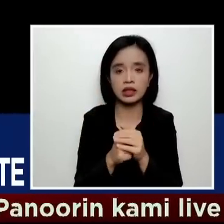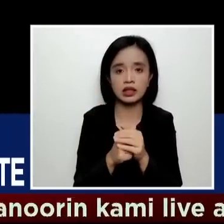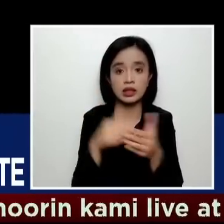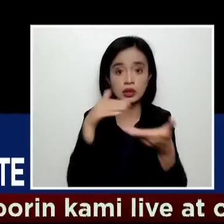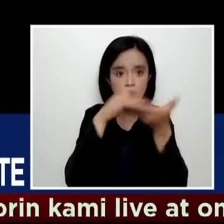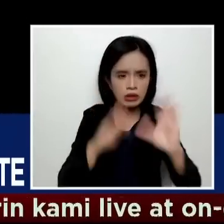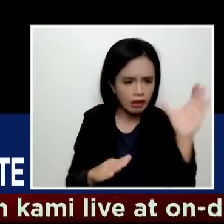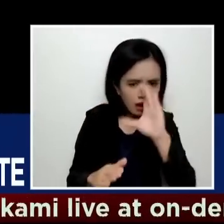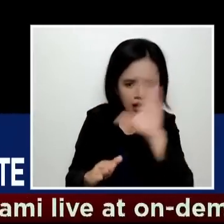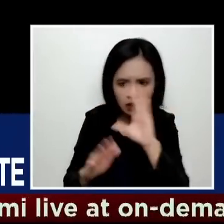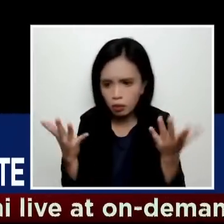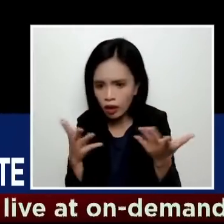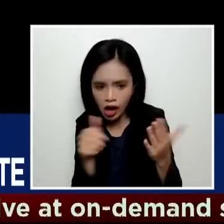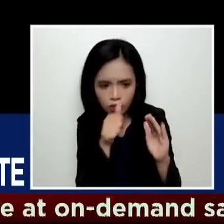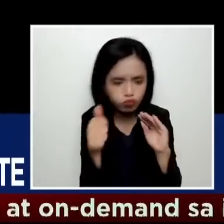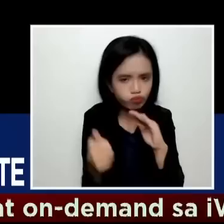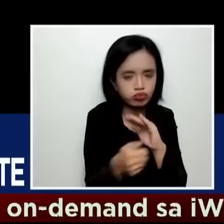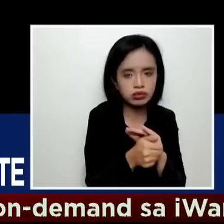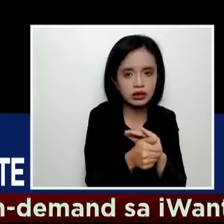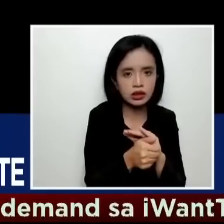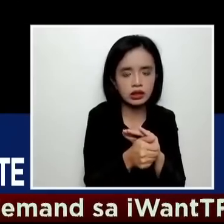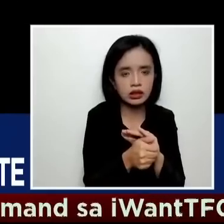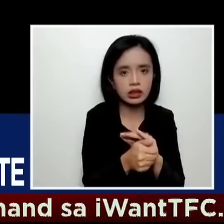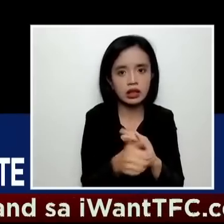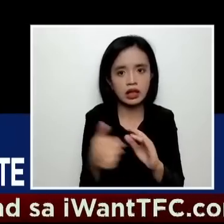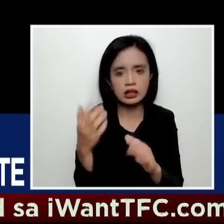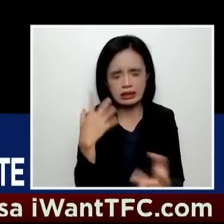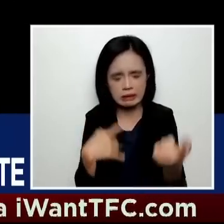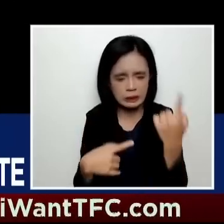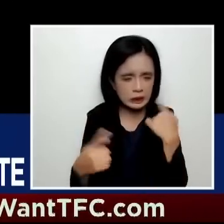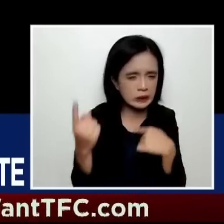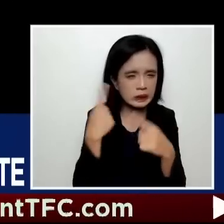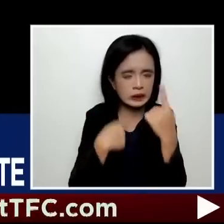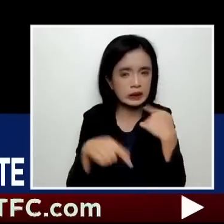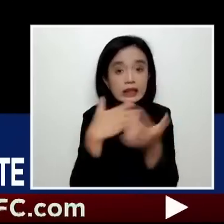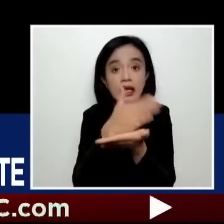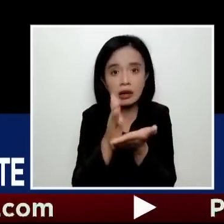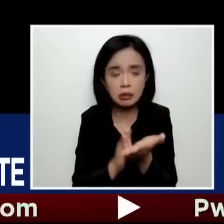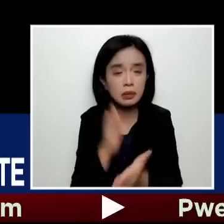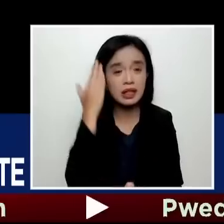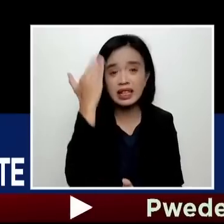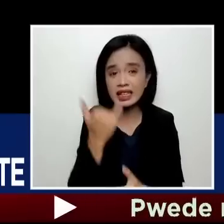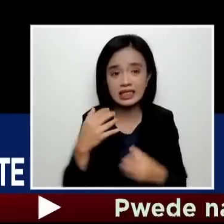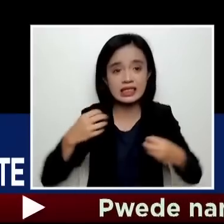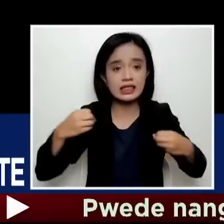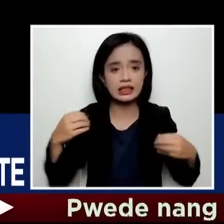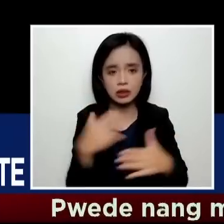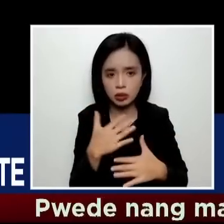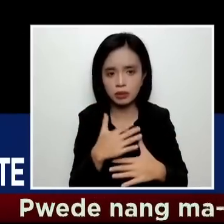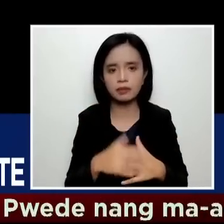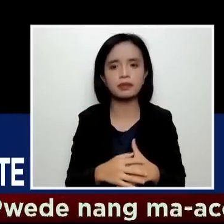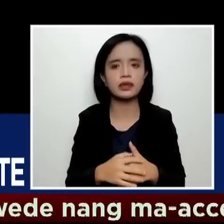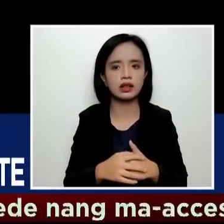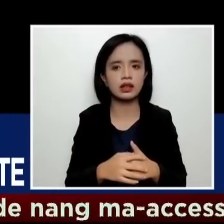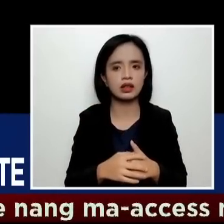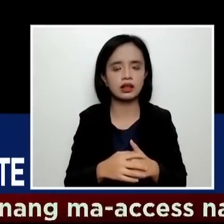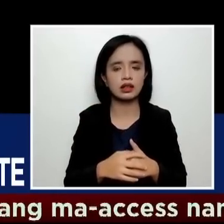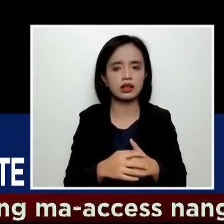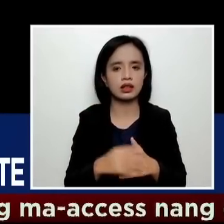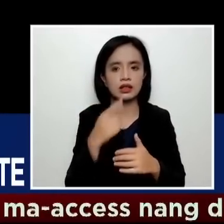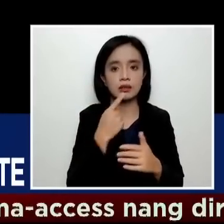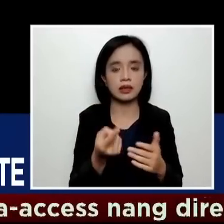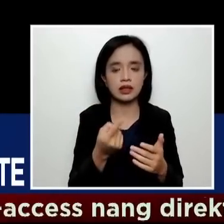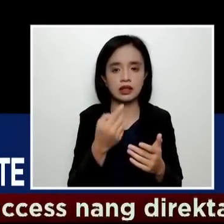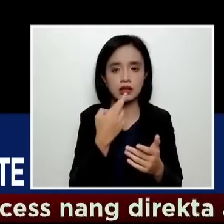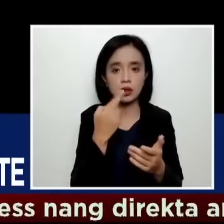ng mapagtataguan habang nag-iiyakan ang ilan sa kanila dahil sa takot. Sa report po ng 9th